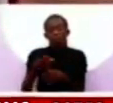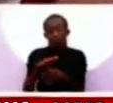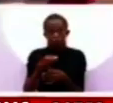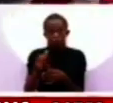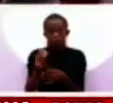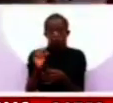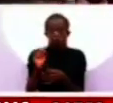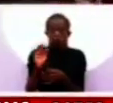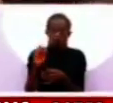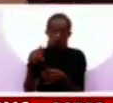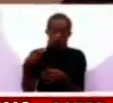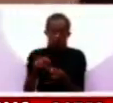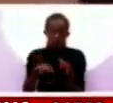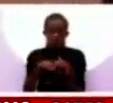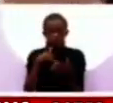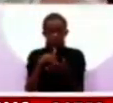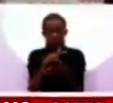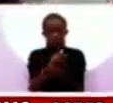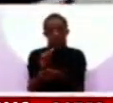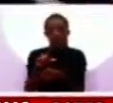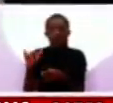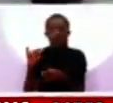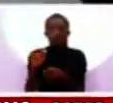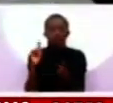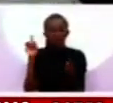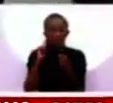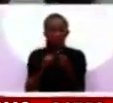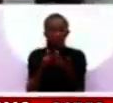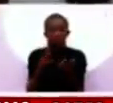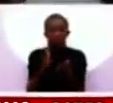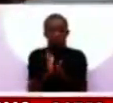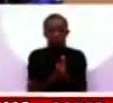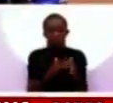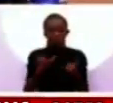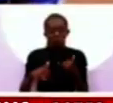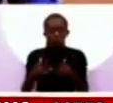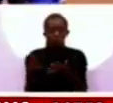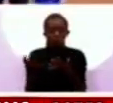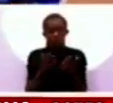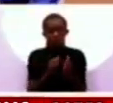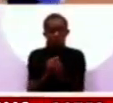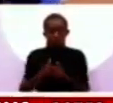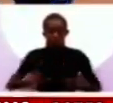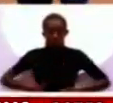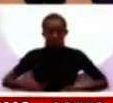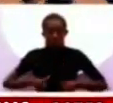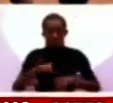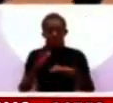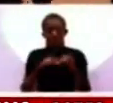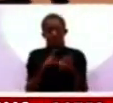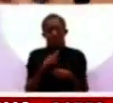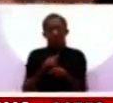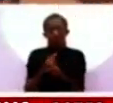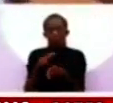pamoja na mhiri wa kip hicho ali kudo lengo kuu la kua michezo hizo ni keta pamoja vijana mbali na kuz